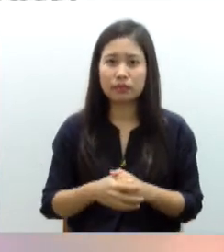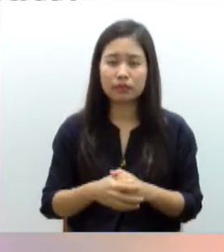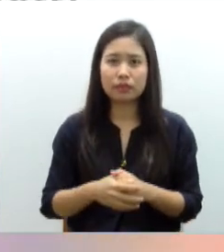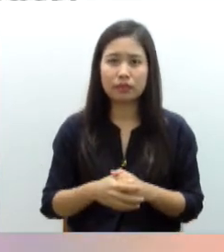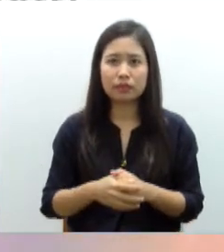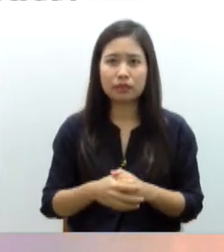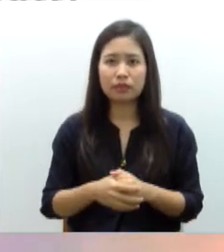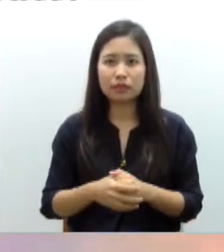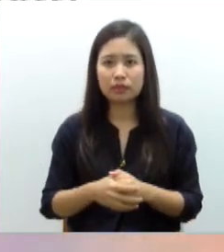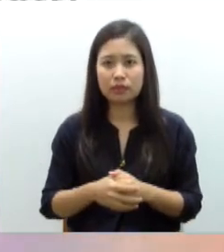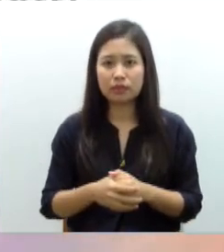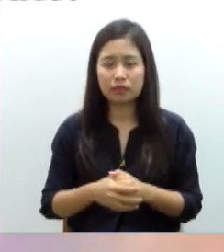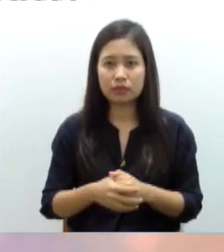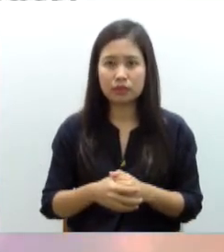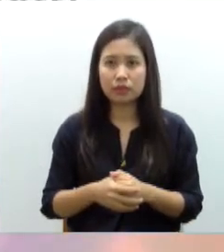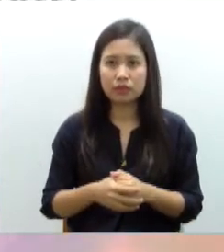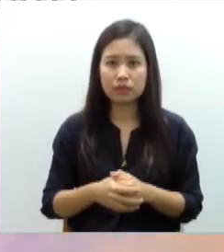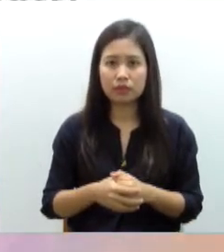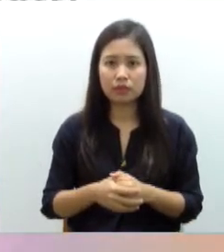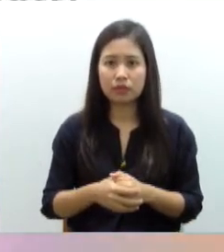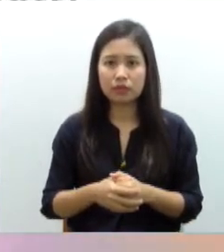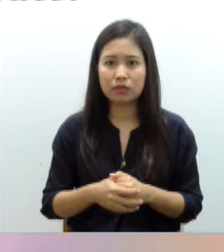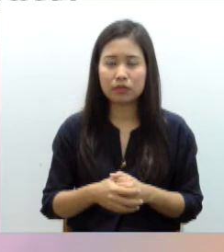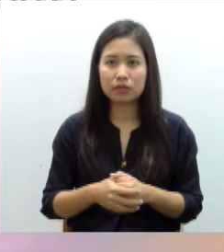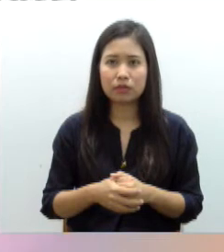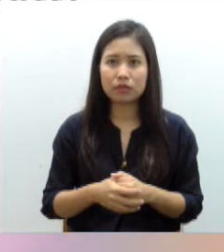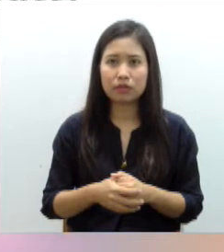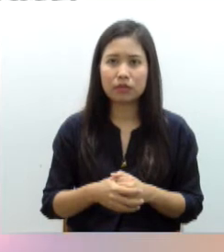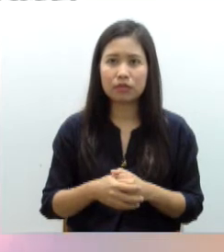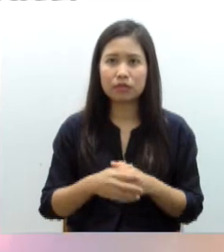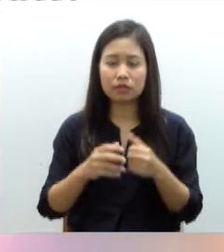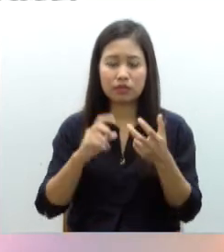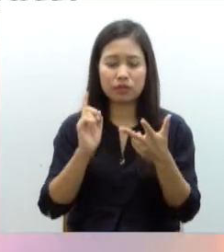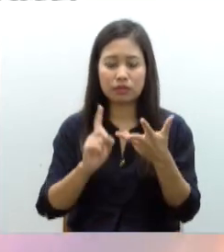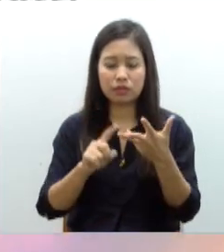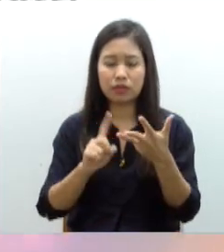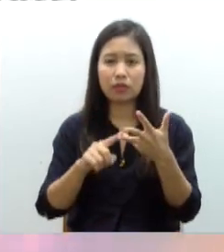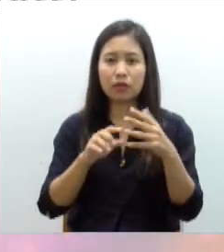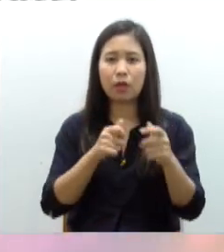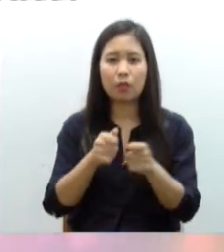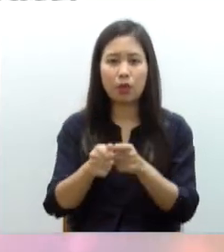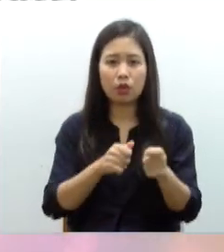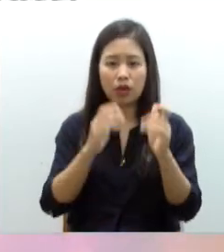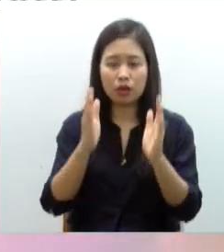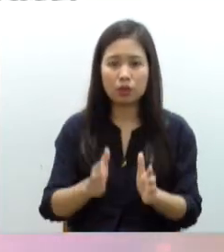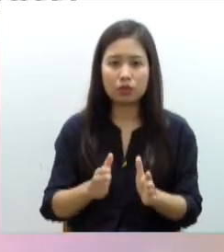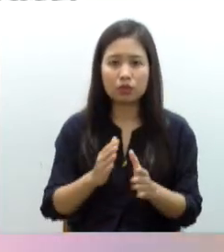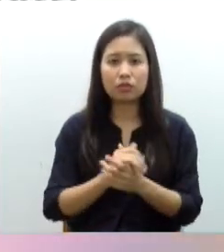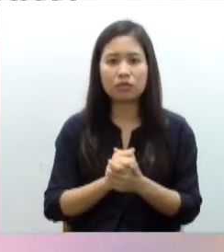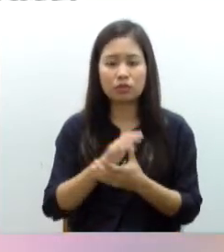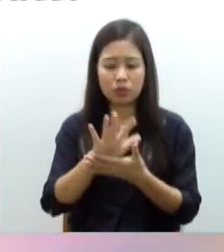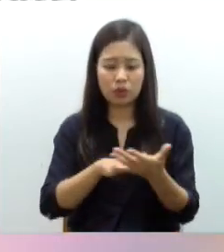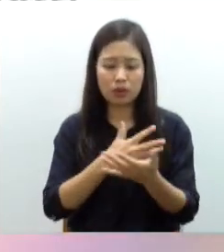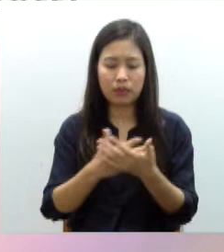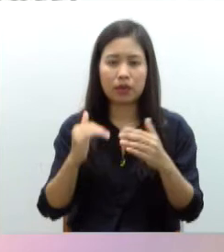ที่4ก็คือตรงตัวของการบริหารและพัฒนาทรัพยากรบุคคลโดยเฉพาะในเรื่องของแผนการพัฒนาบุค